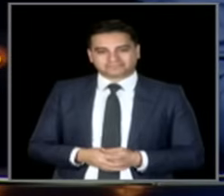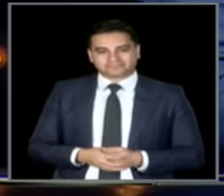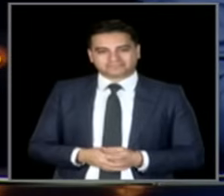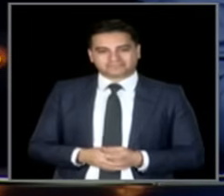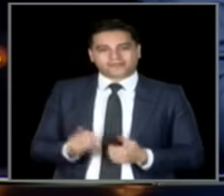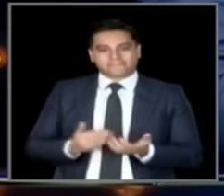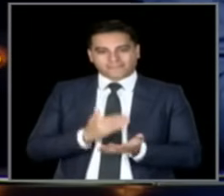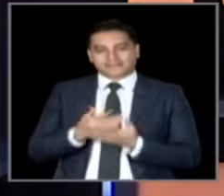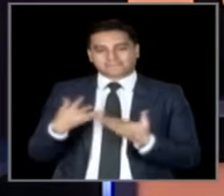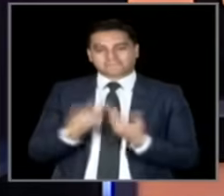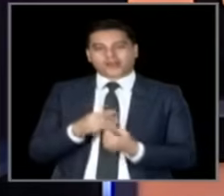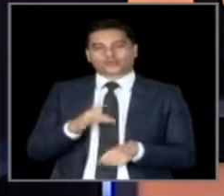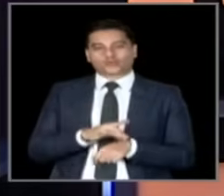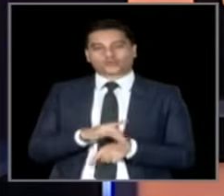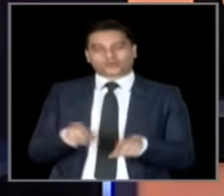بعد كده تجيبوا معاكم دكاترة.